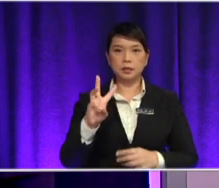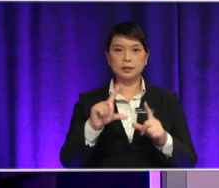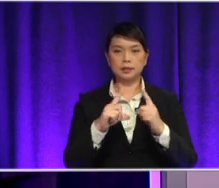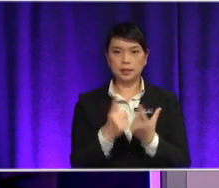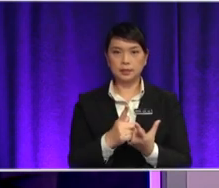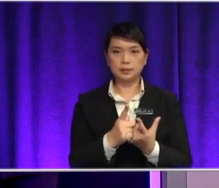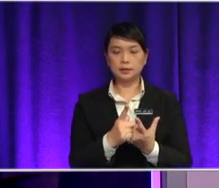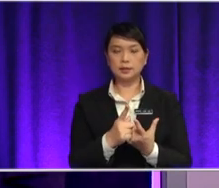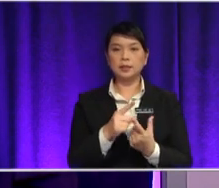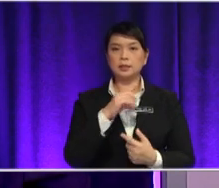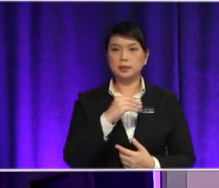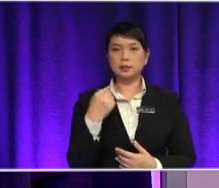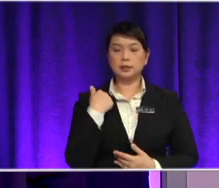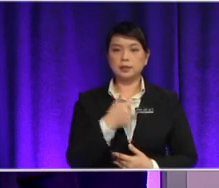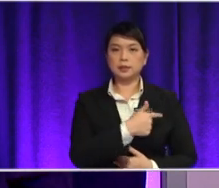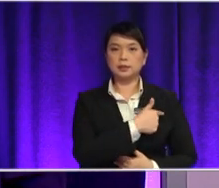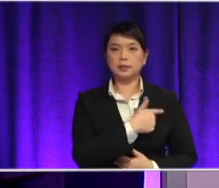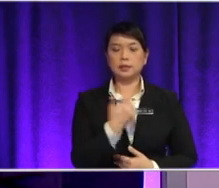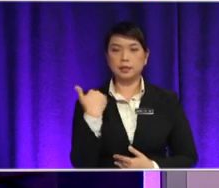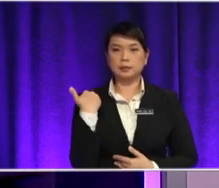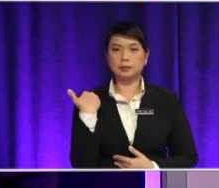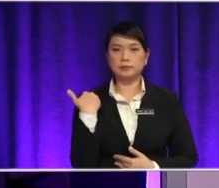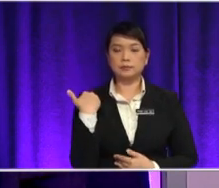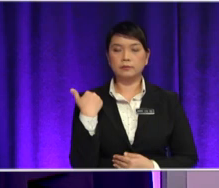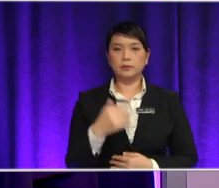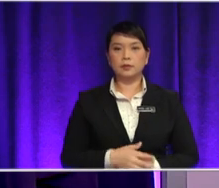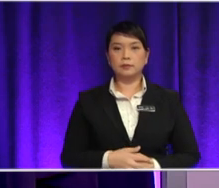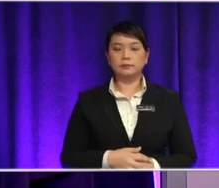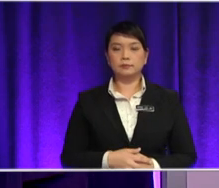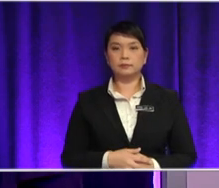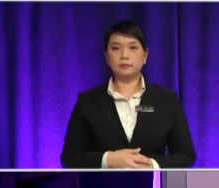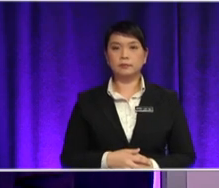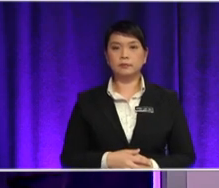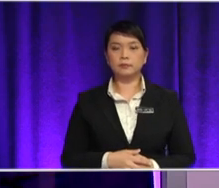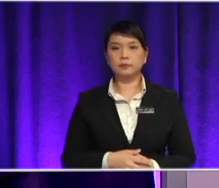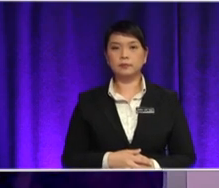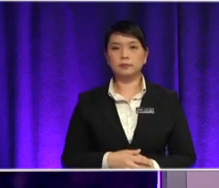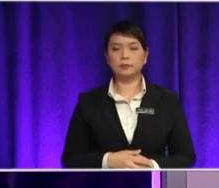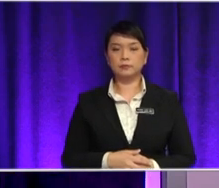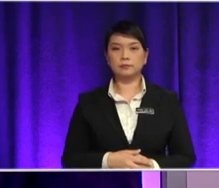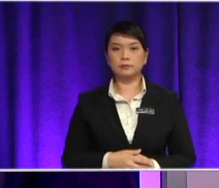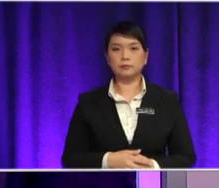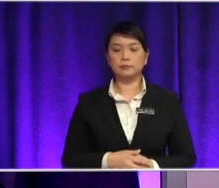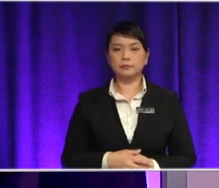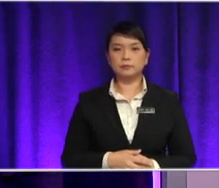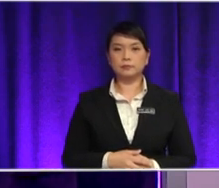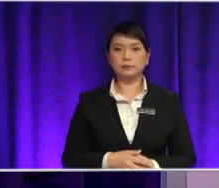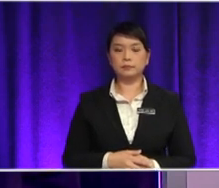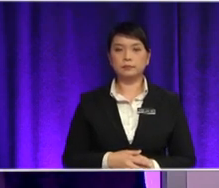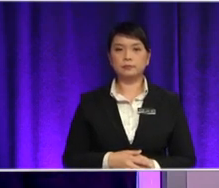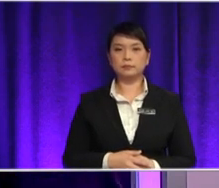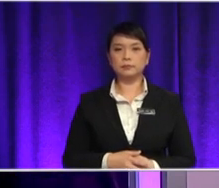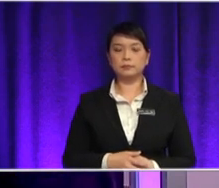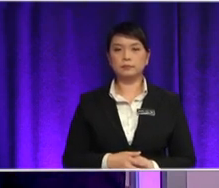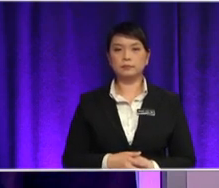ada 145, 149 sehinggalah kita dapat 174. Baik. Dan sekarang daripada data yang